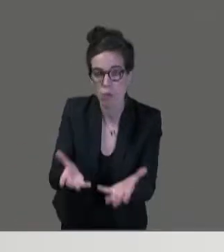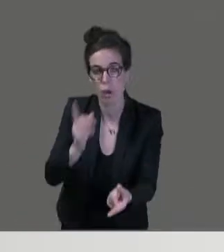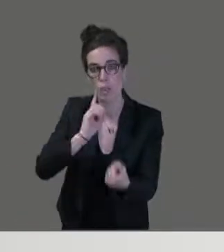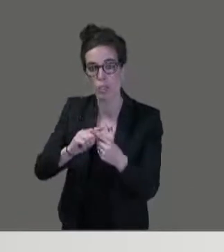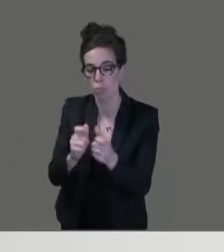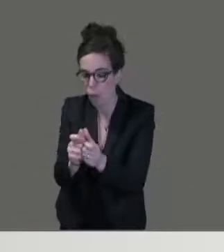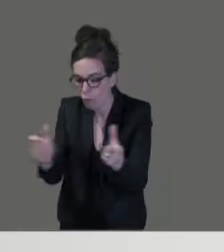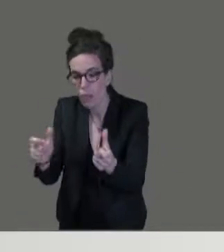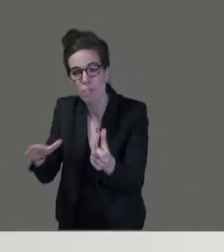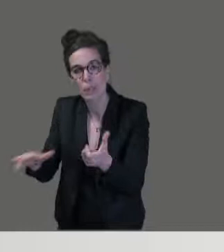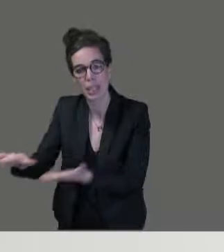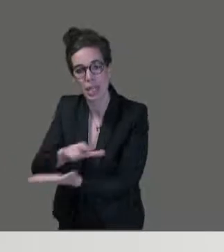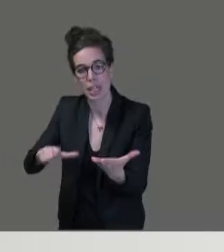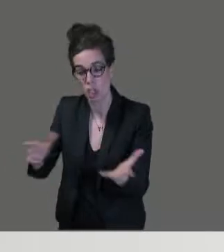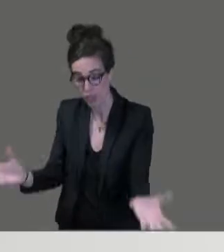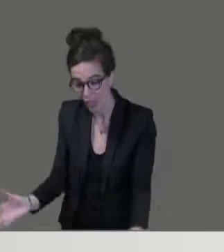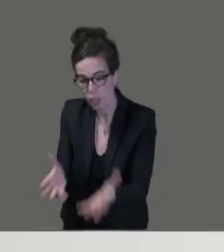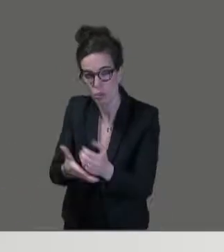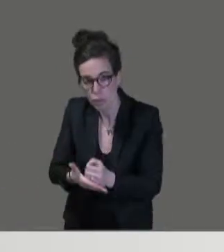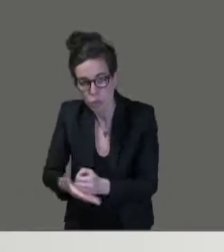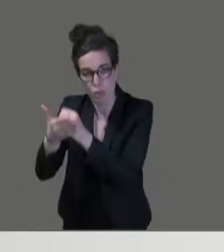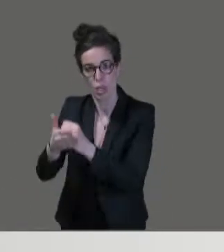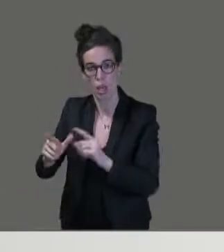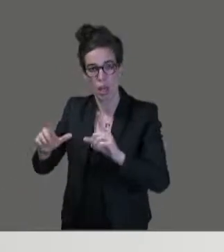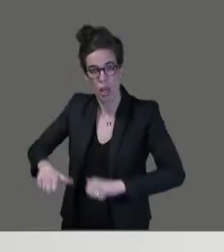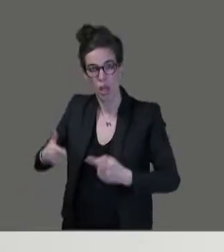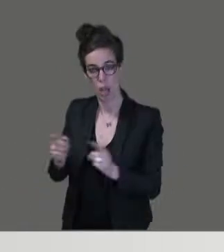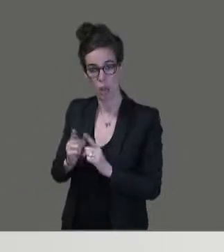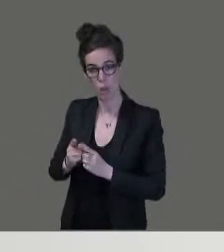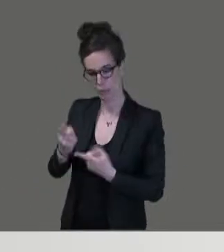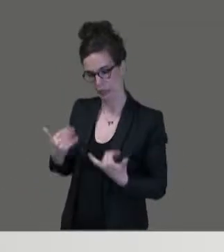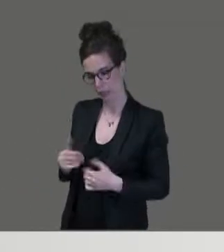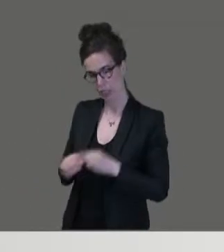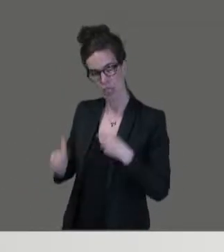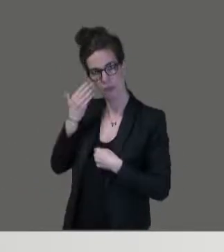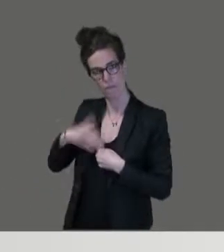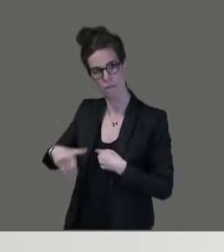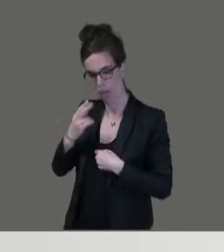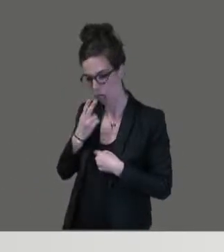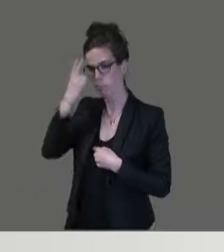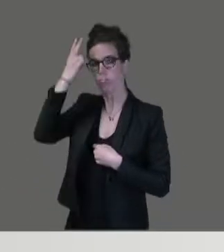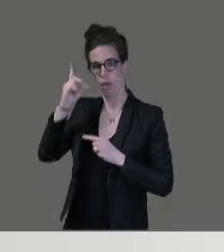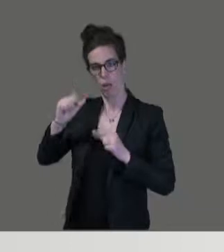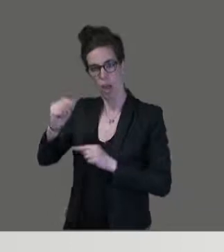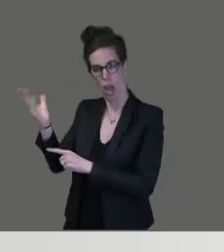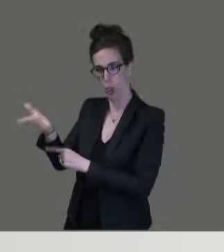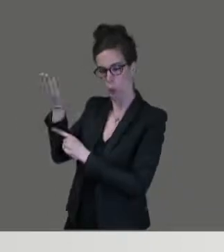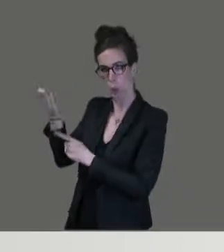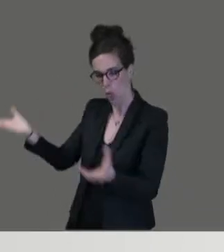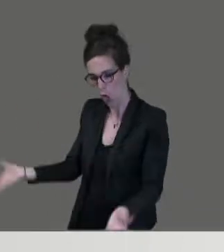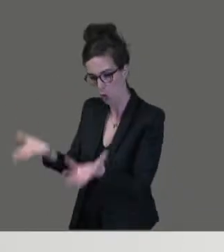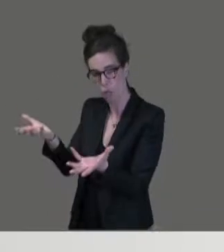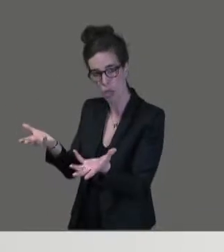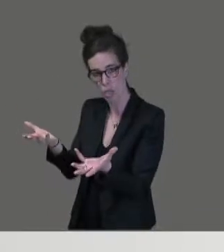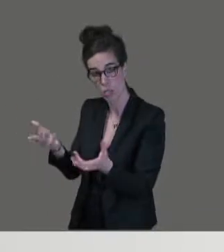régionales, l'excellence de nos savoir-faire, ce n'est pas uniquement d'argent dont ont besoin les entreprises, mais d'une